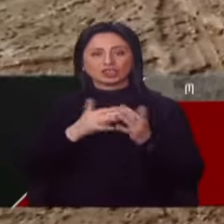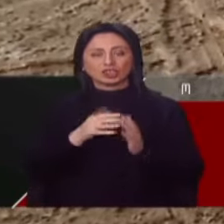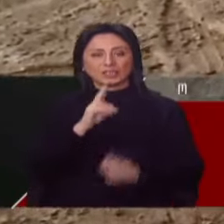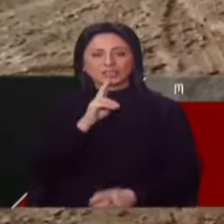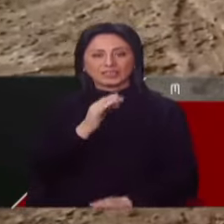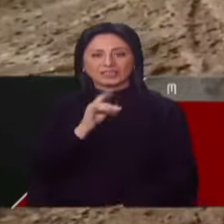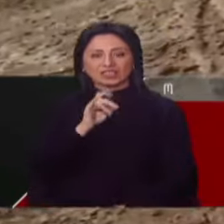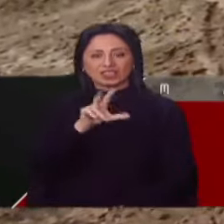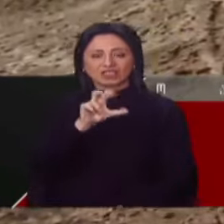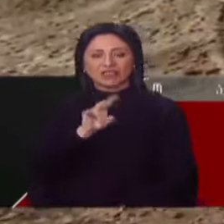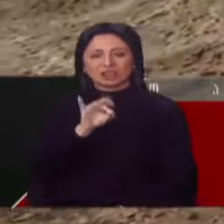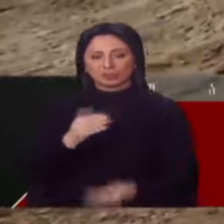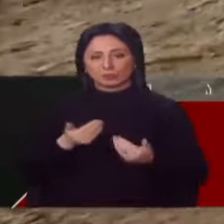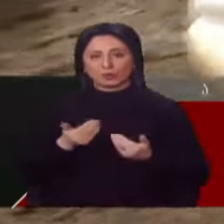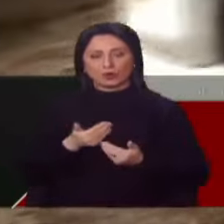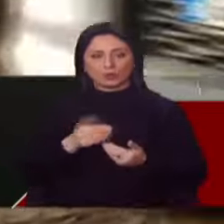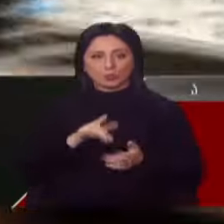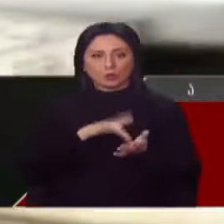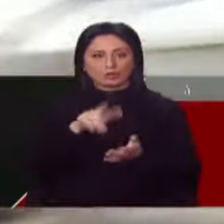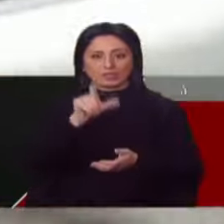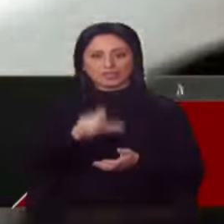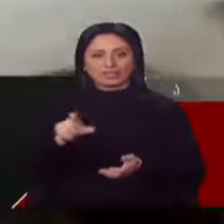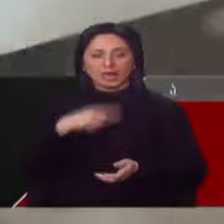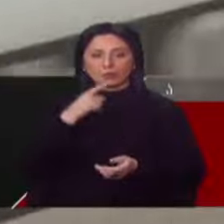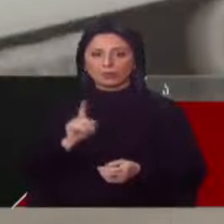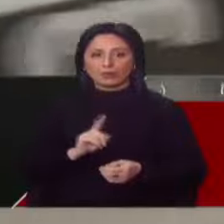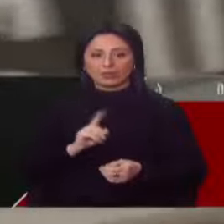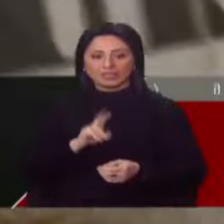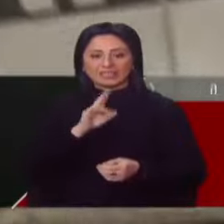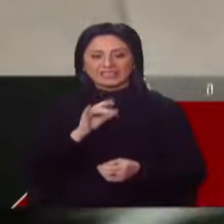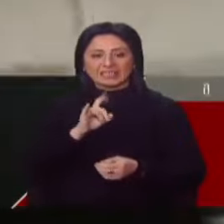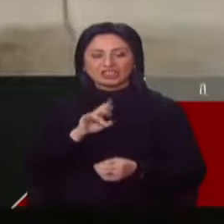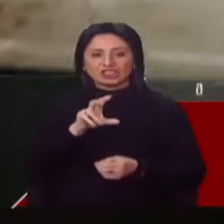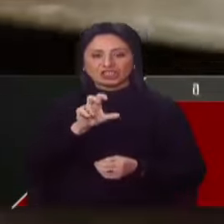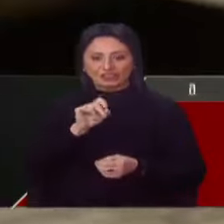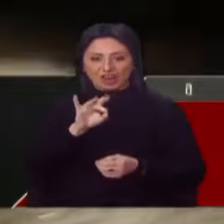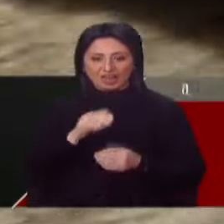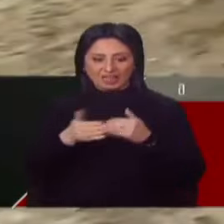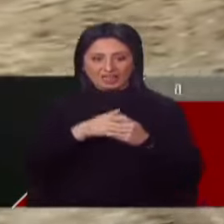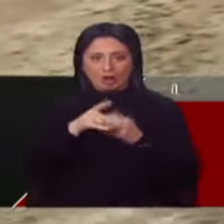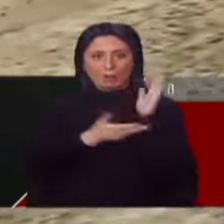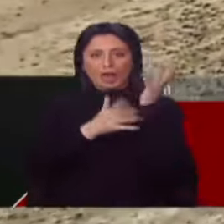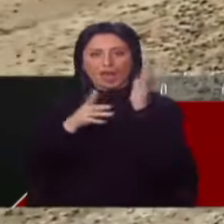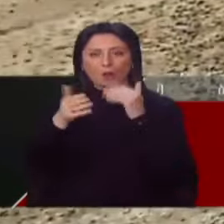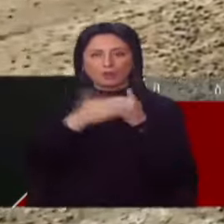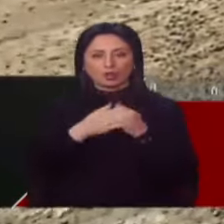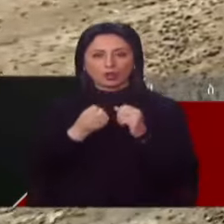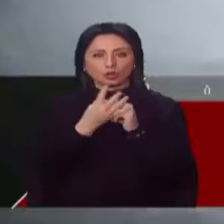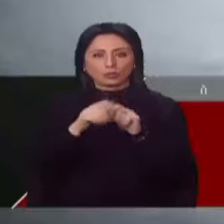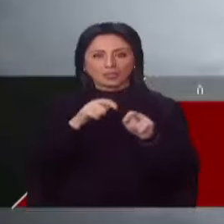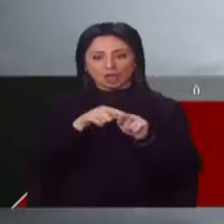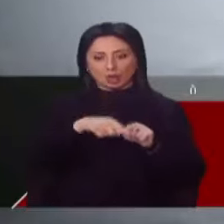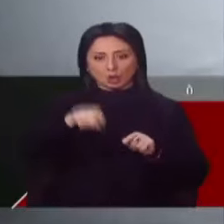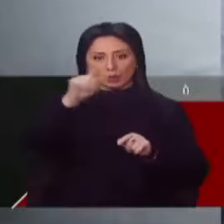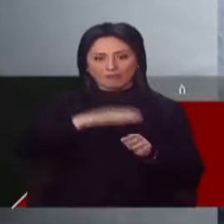ციხის ჯვარში მცხოვრებ მოსახლეობას ისინი ამბობენ რომ ციხის ჯვარიდან დაახლოებით ეს ხეობა არის 14